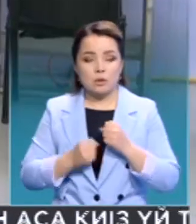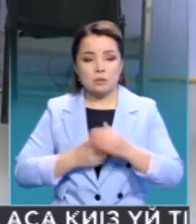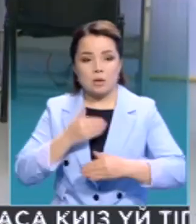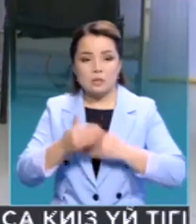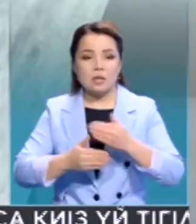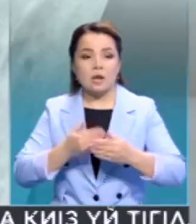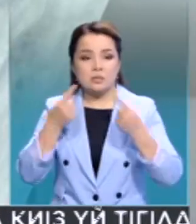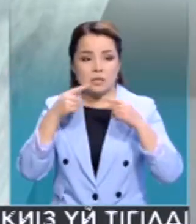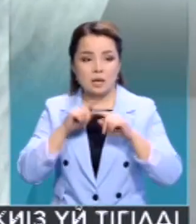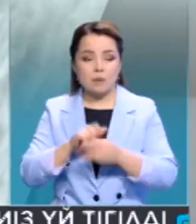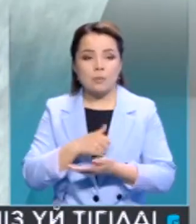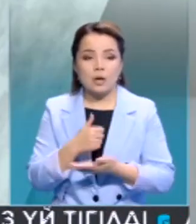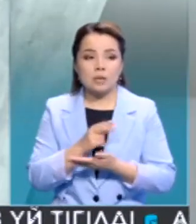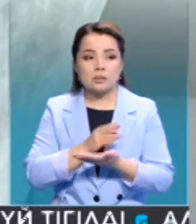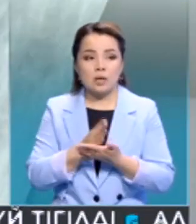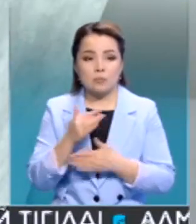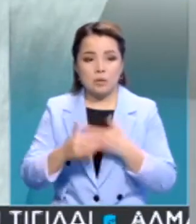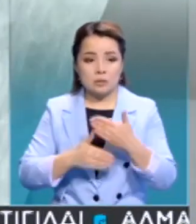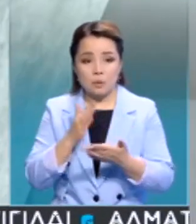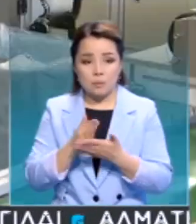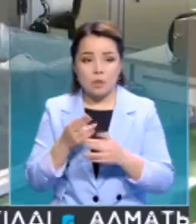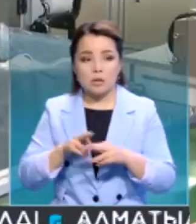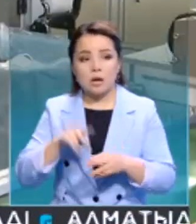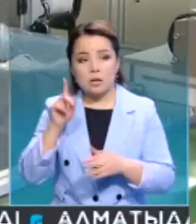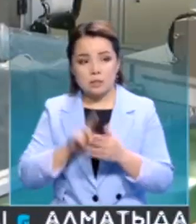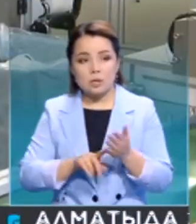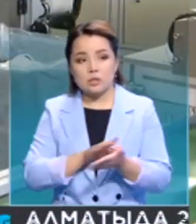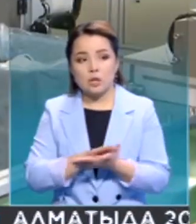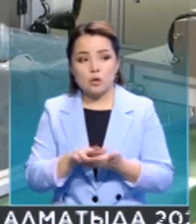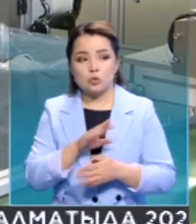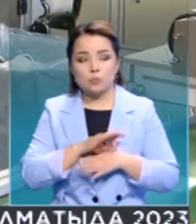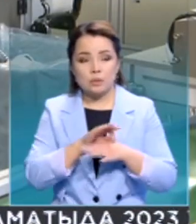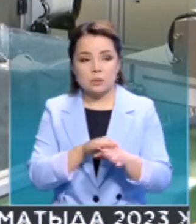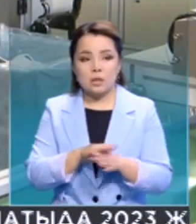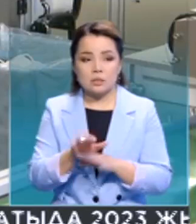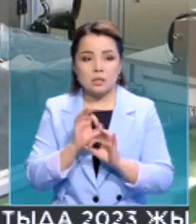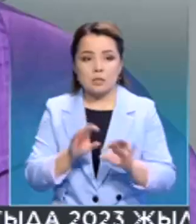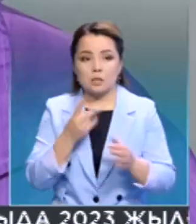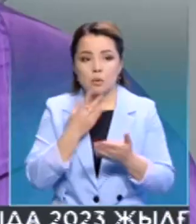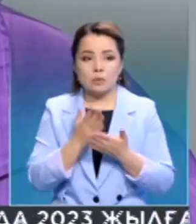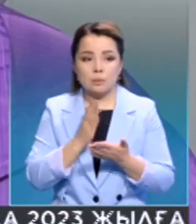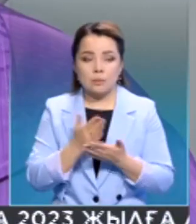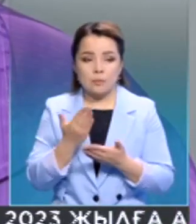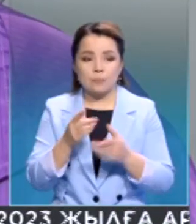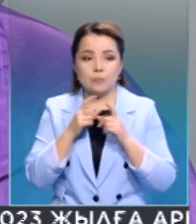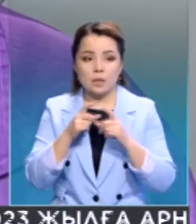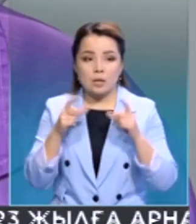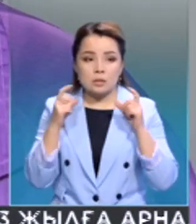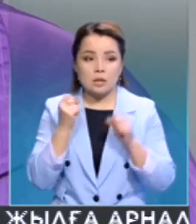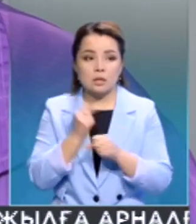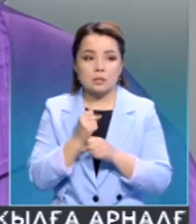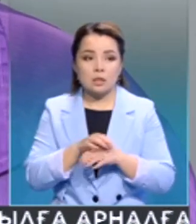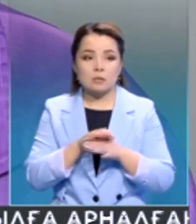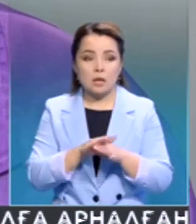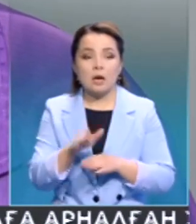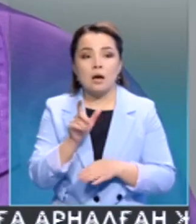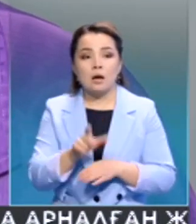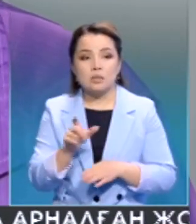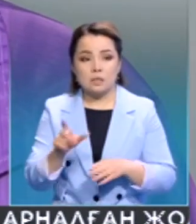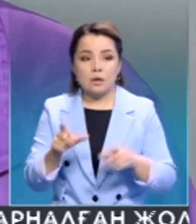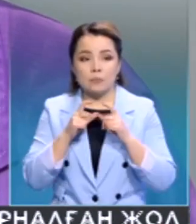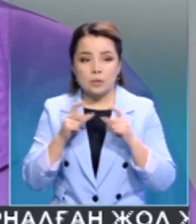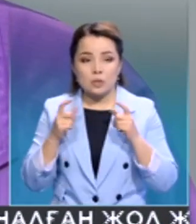соң цех басшысы қызметіне көтерілген. Мұның бәрі адал әрі абыройлы еңбектің арқасы дейді ол. Масканы шығарып, адамдарын